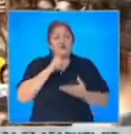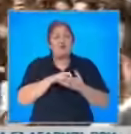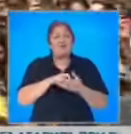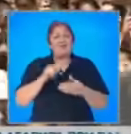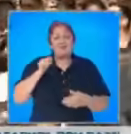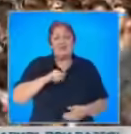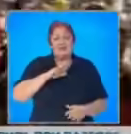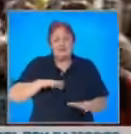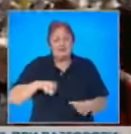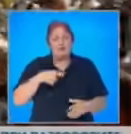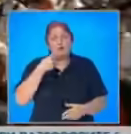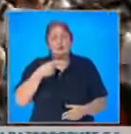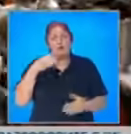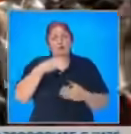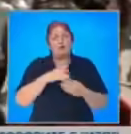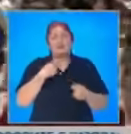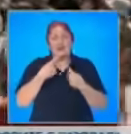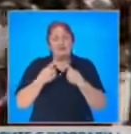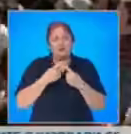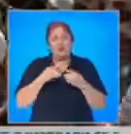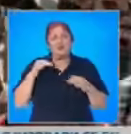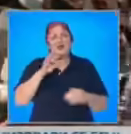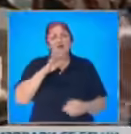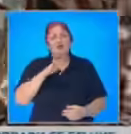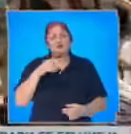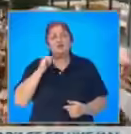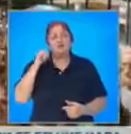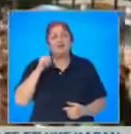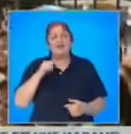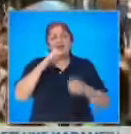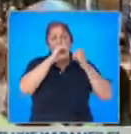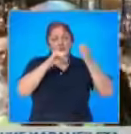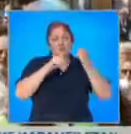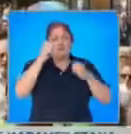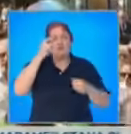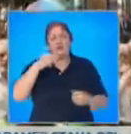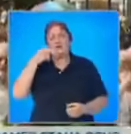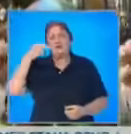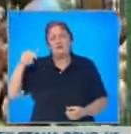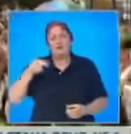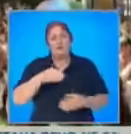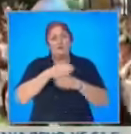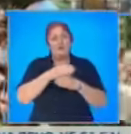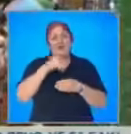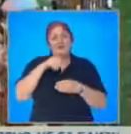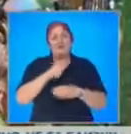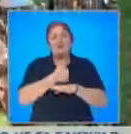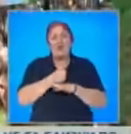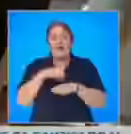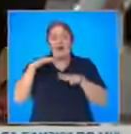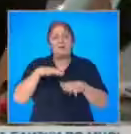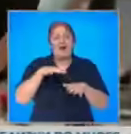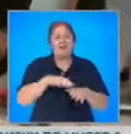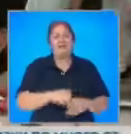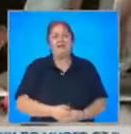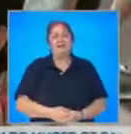в закрила на децата, но обеща да го подложи на референдум. Над 40 чуждестранни посолства и културни институции подкрепиха днешния гей